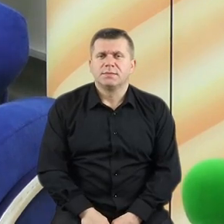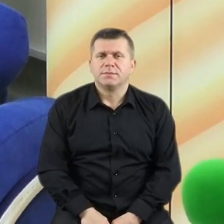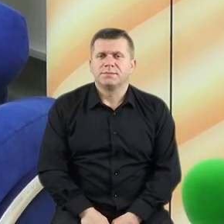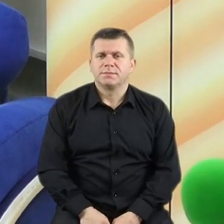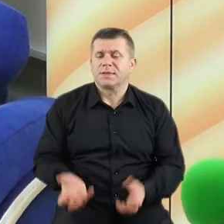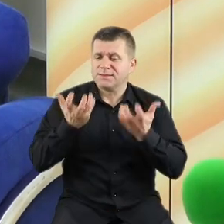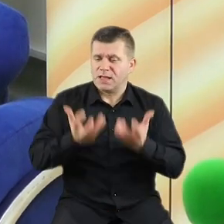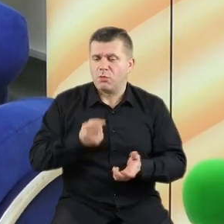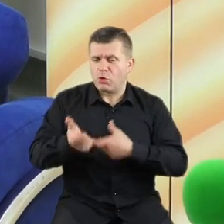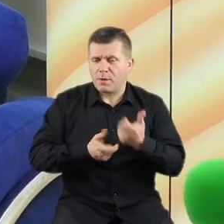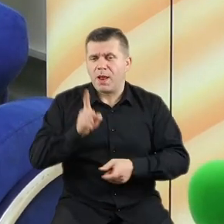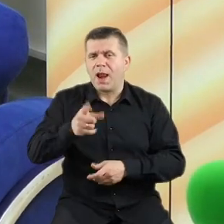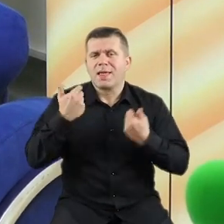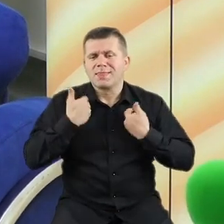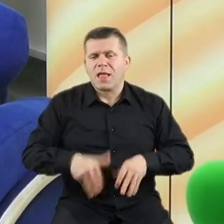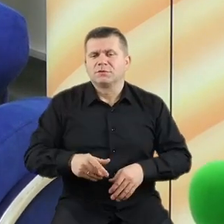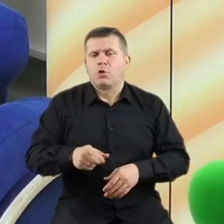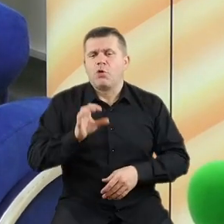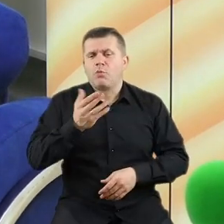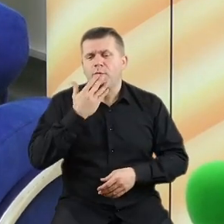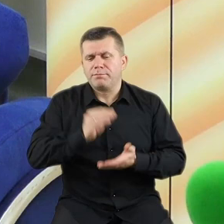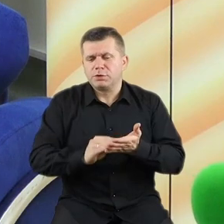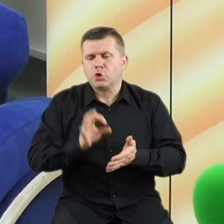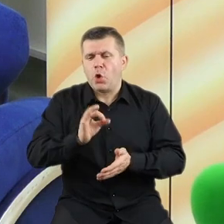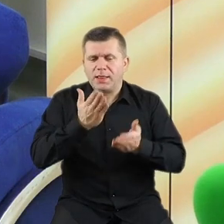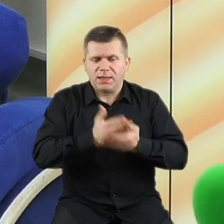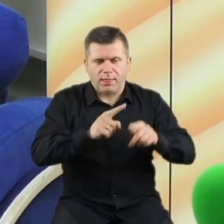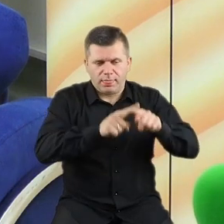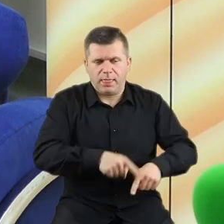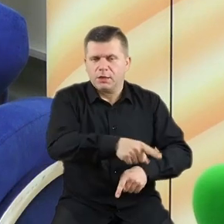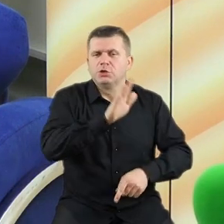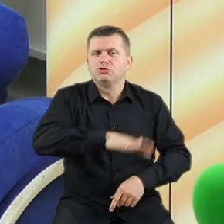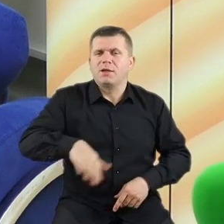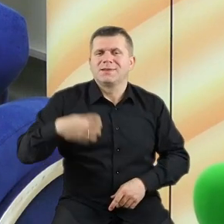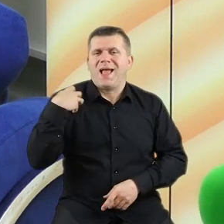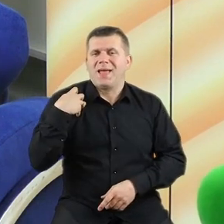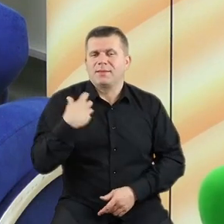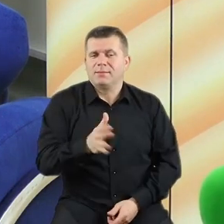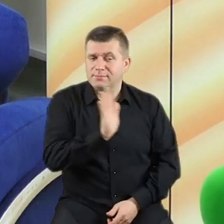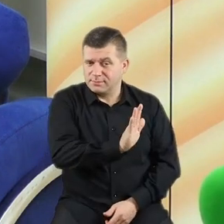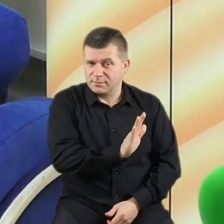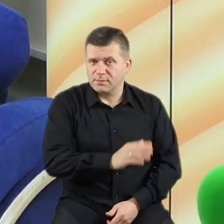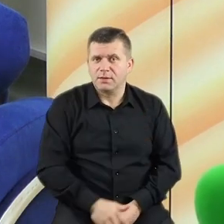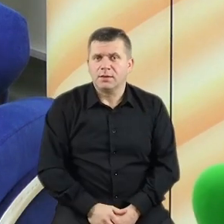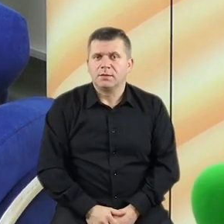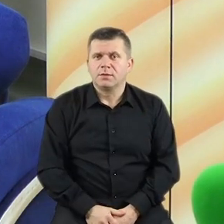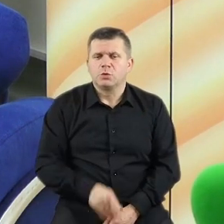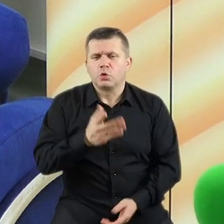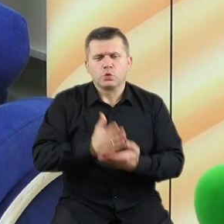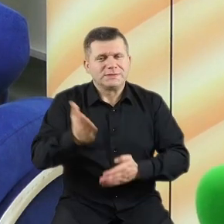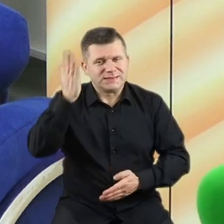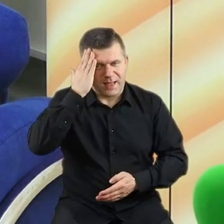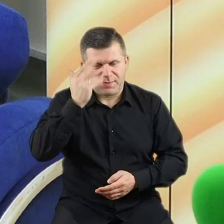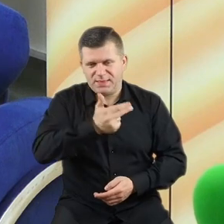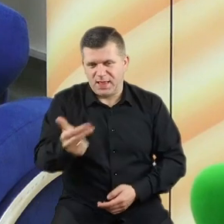chciałam to robić, ale nie chciałam robić o dzieciach angielskich, dlatego że to jest jednak bardzo taki już znany